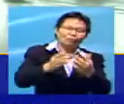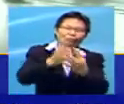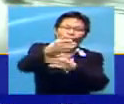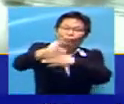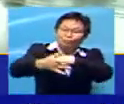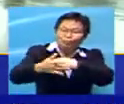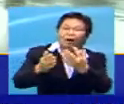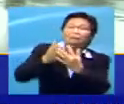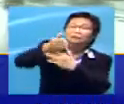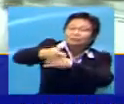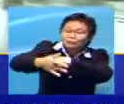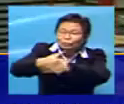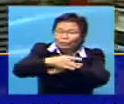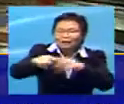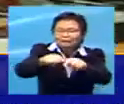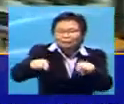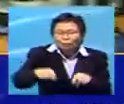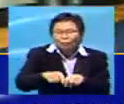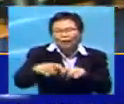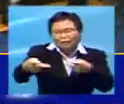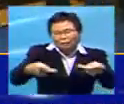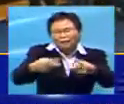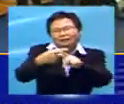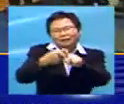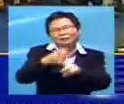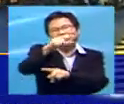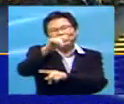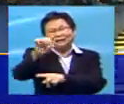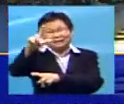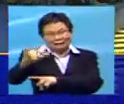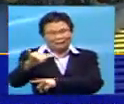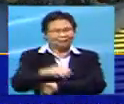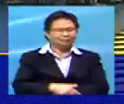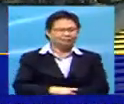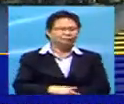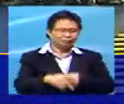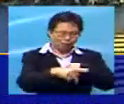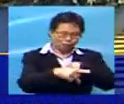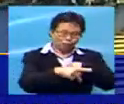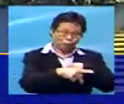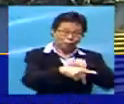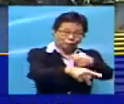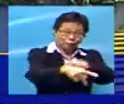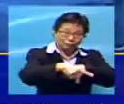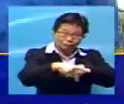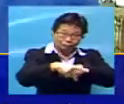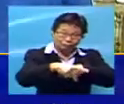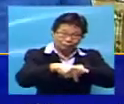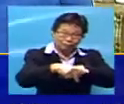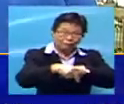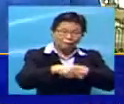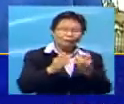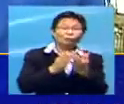teknologi dan juga platform-platform kenderaan dari Geely. Dan juga Proton juga mendapat akses terhadap